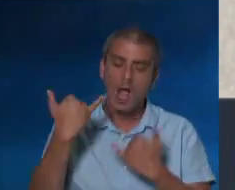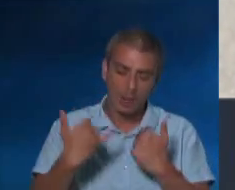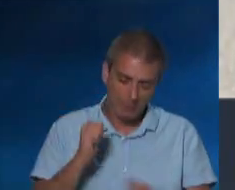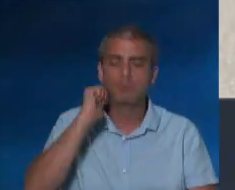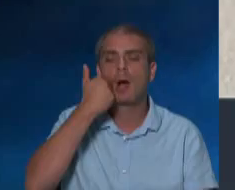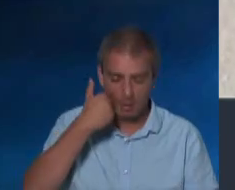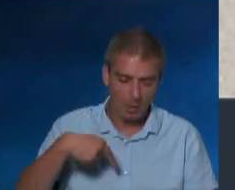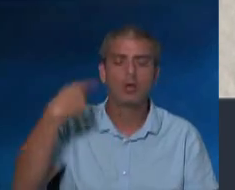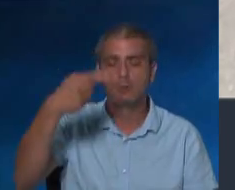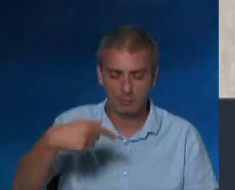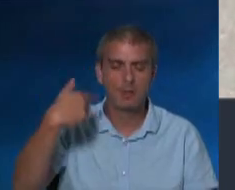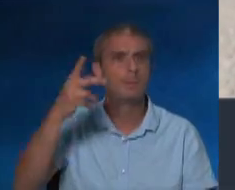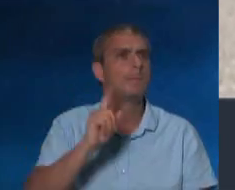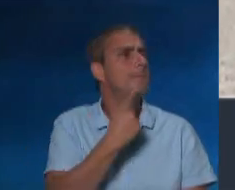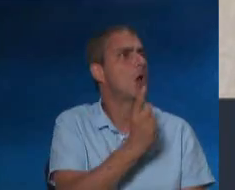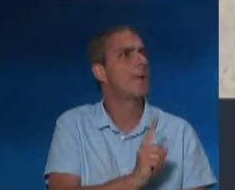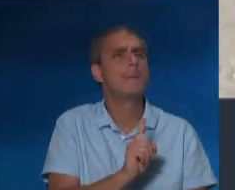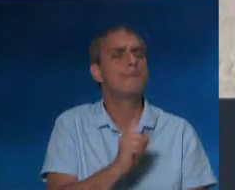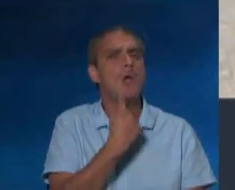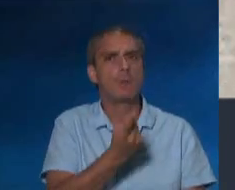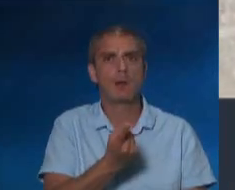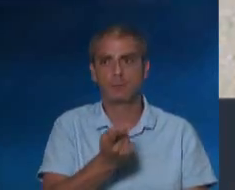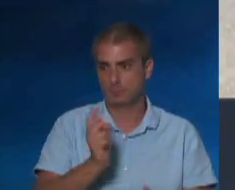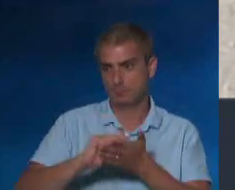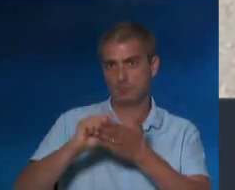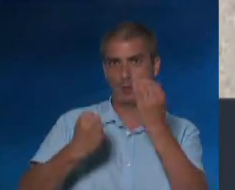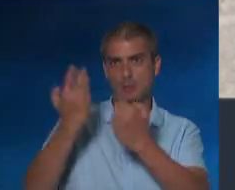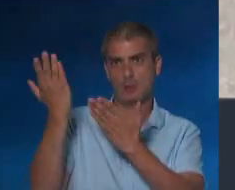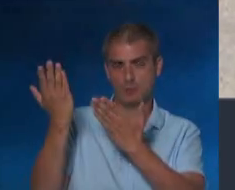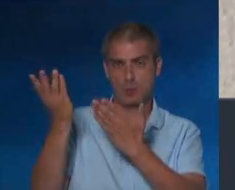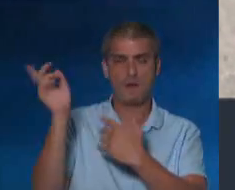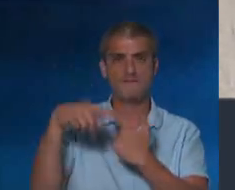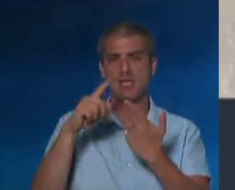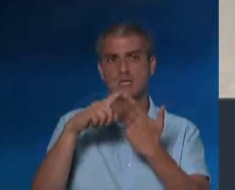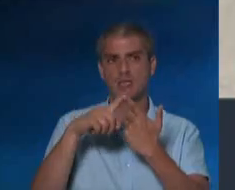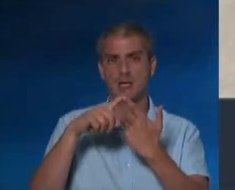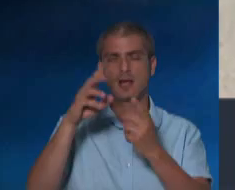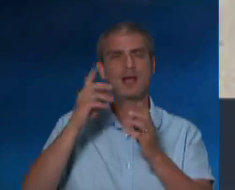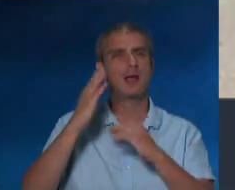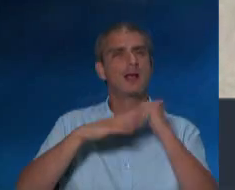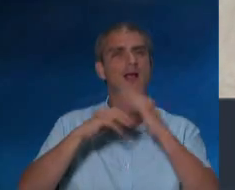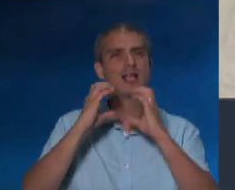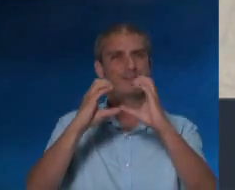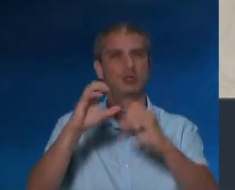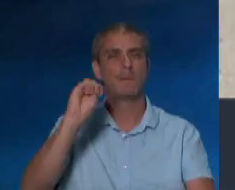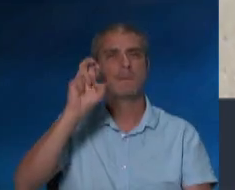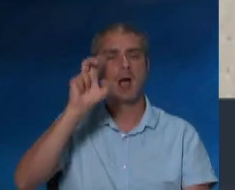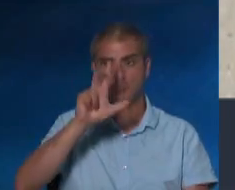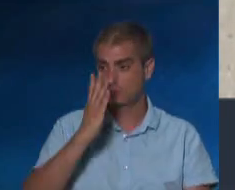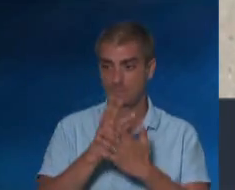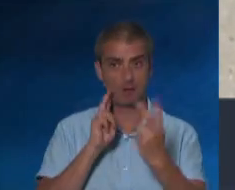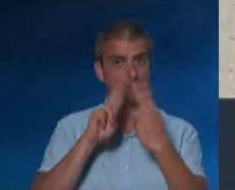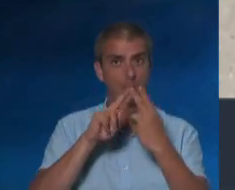مخر مسرطاي اليوم مين عمر مين عمر مسرط تحبوره ومعاد يشفت ام مسرط